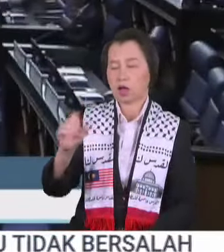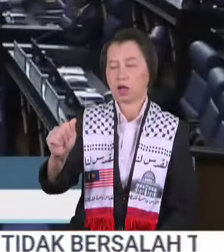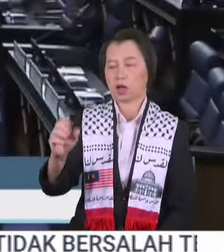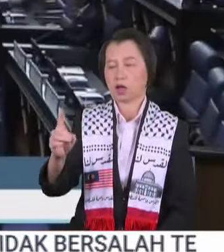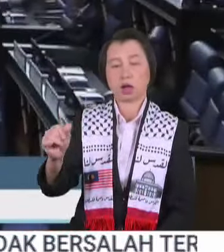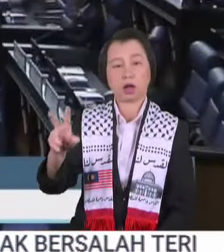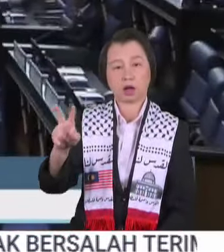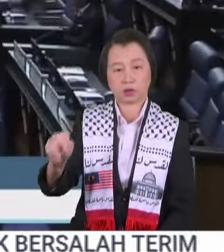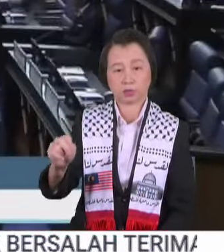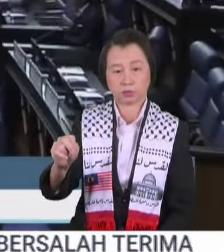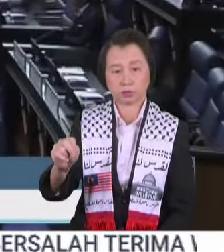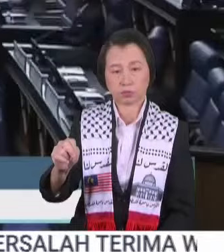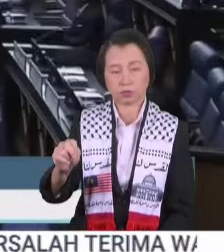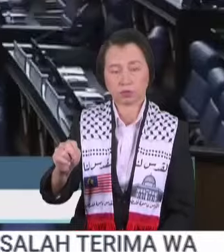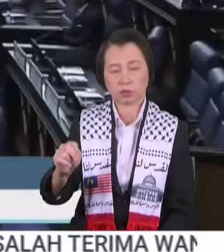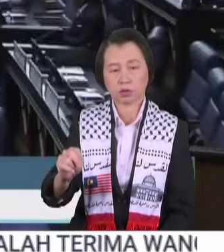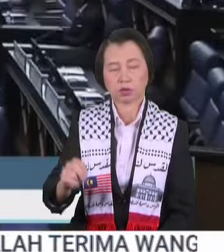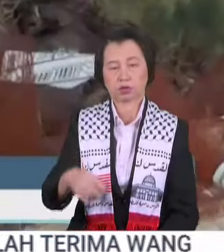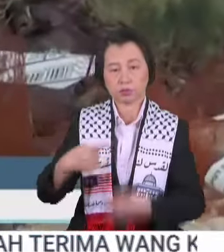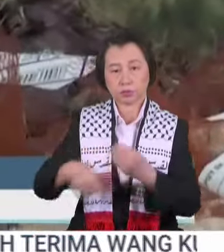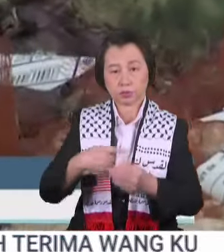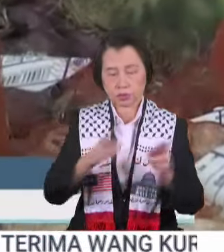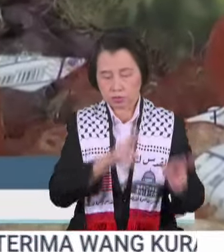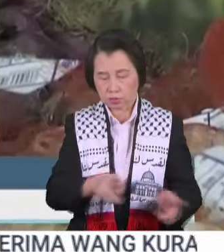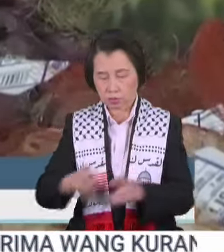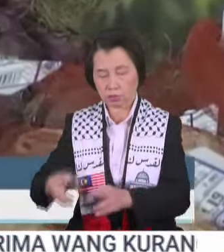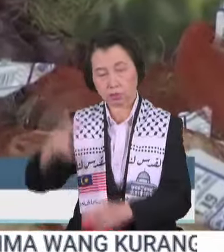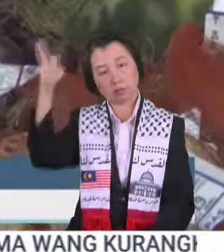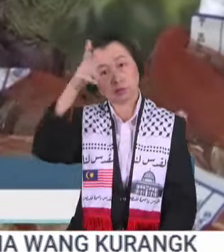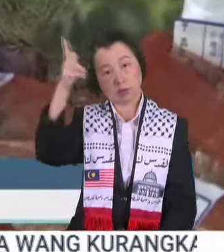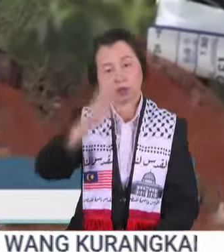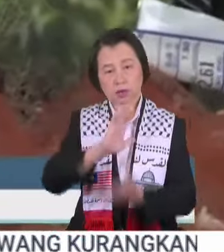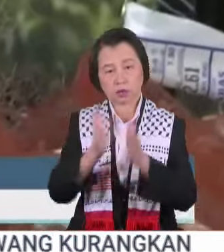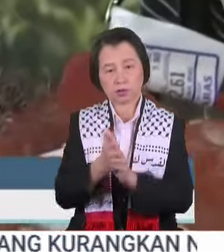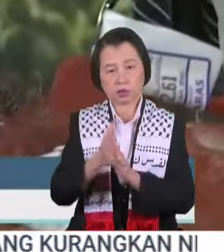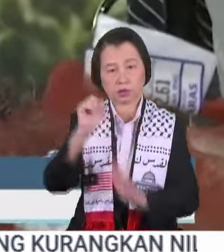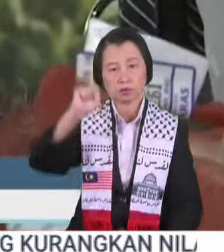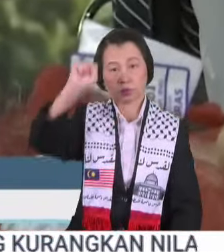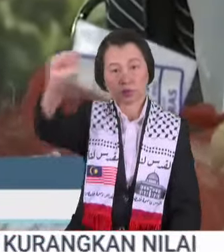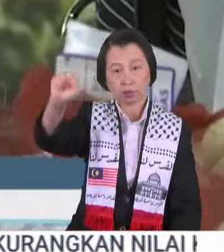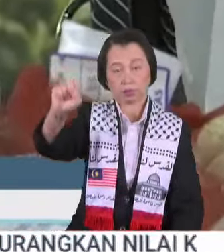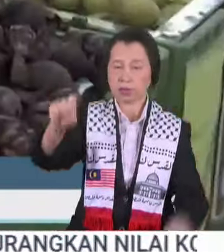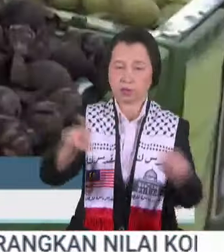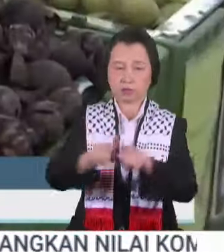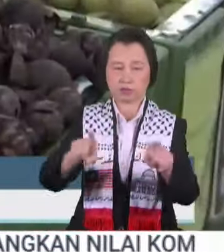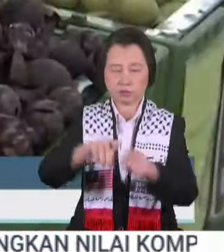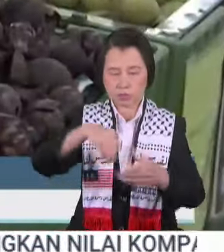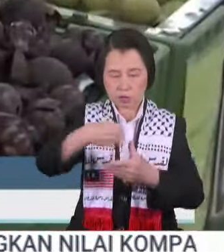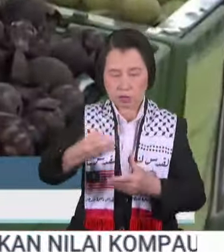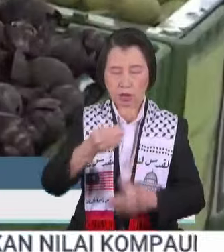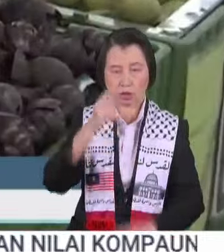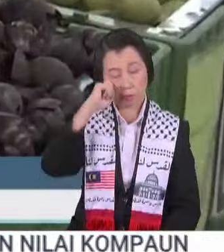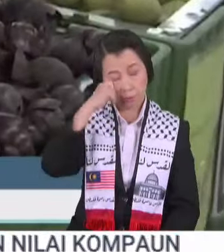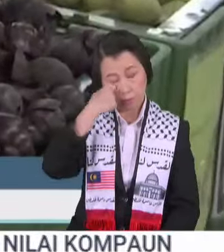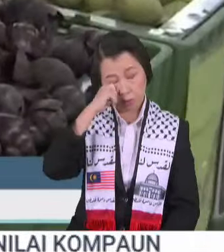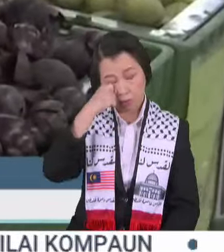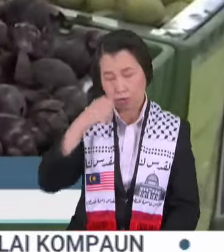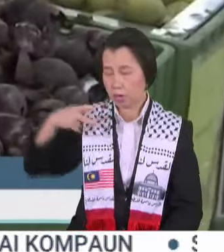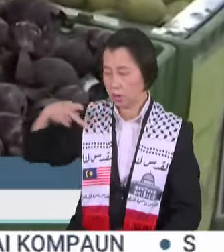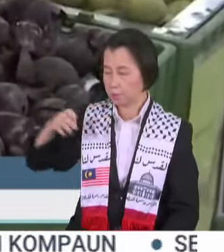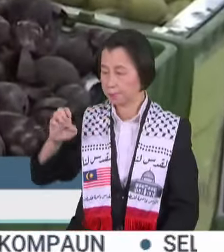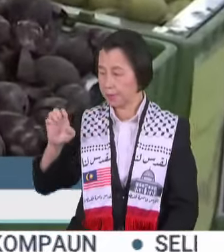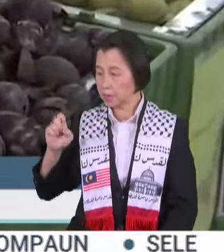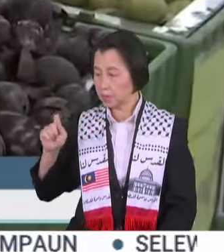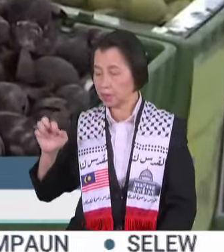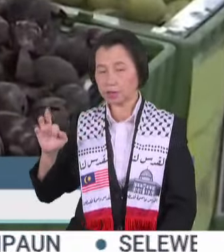Sungai Manila, Dato' Mohran Ingkat berkenaan rancangan kerajaan menjadikan Sabah sebagai pengeluar bawang, Pito berkata